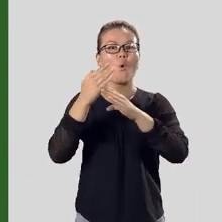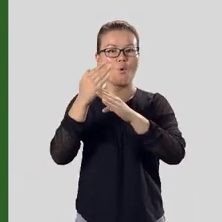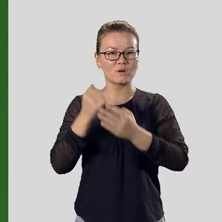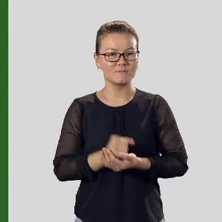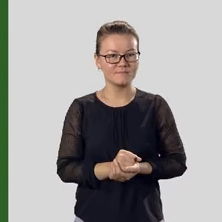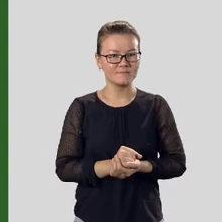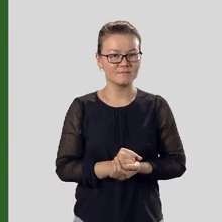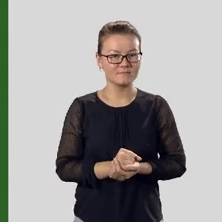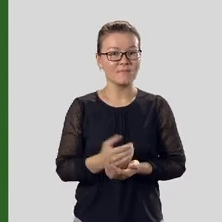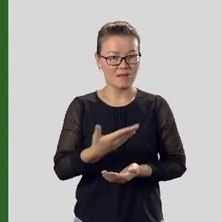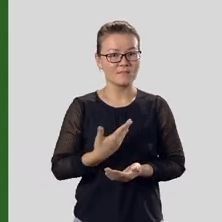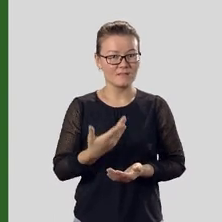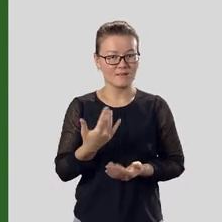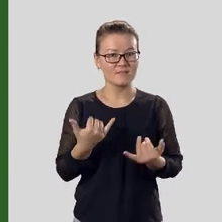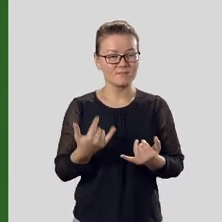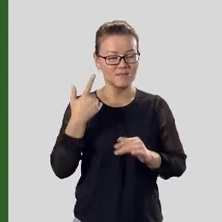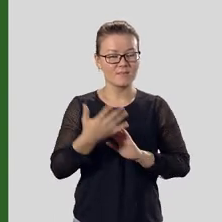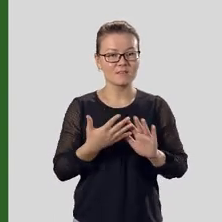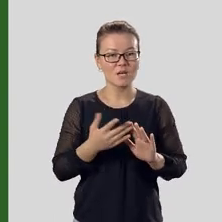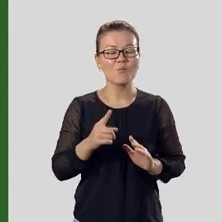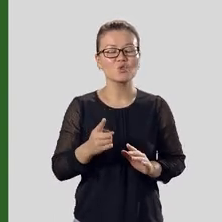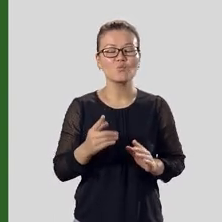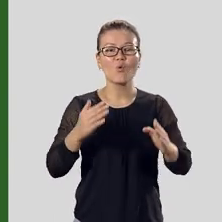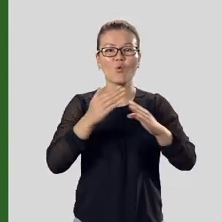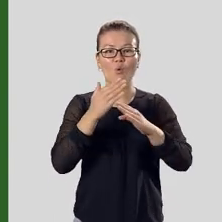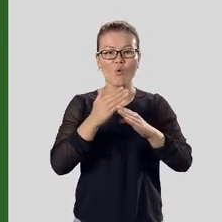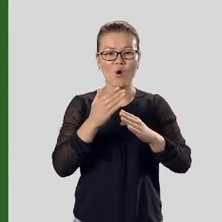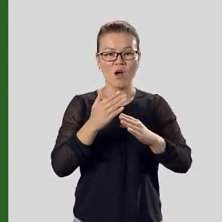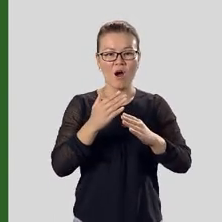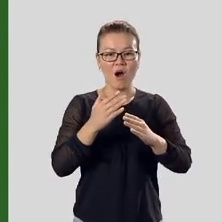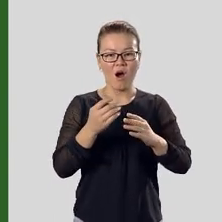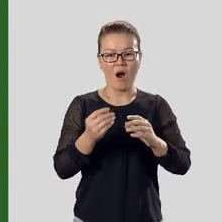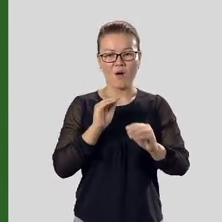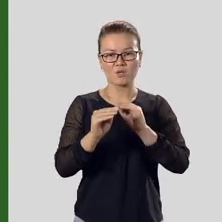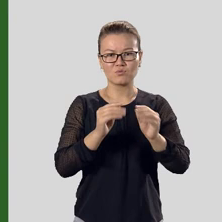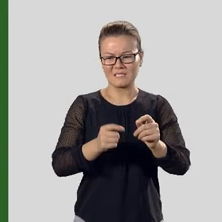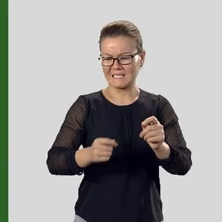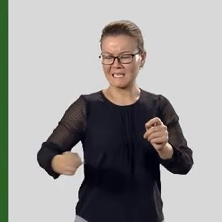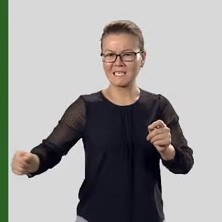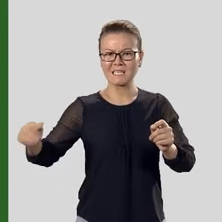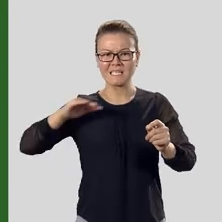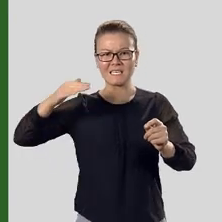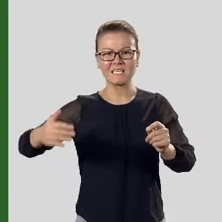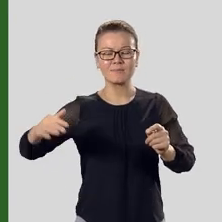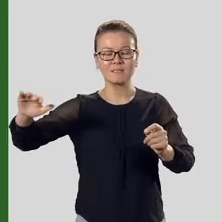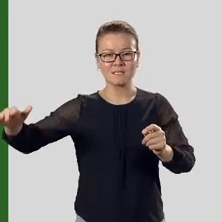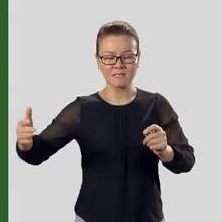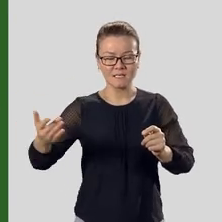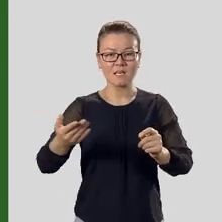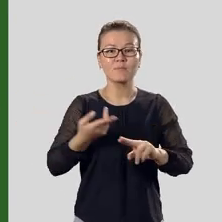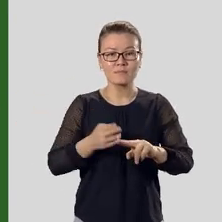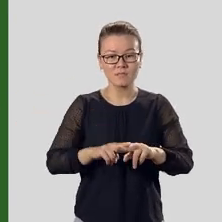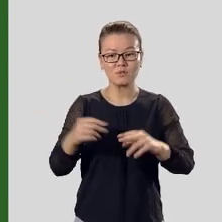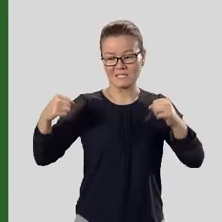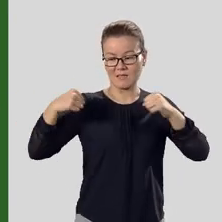теперь нам становится понятным, почему горы образуют длинные хребты. Ведь столкновение литосферных плит происходит